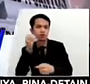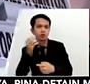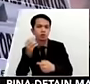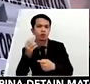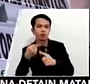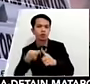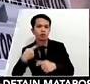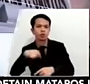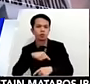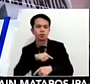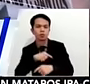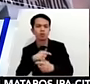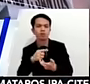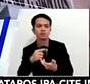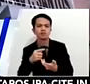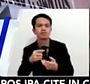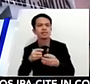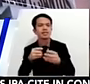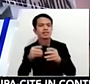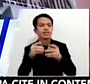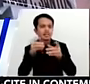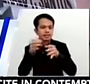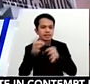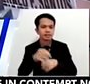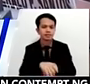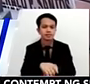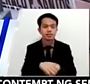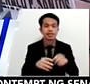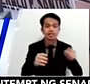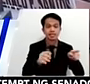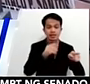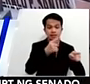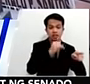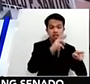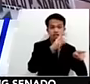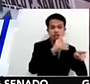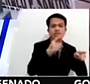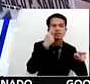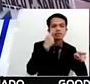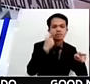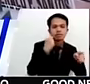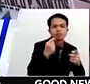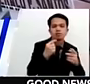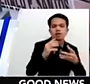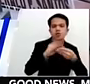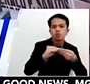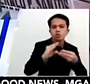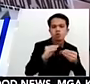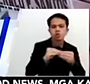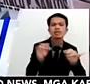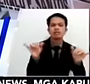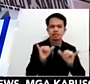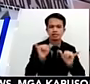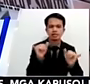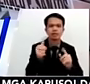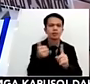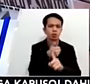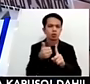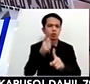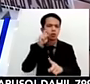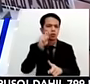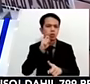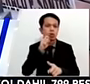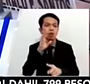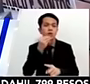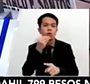Napaiyak naman sa pagdinig ang singer na si Gerald Santos nang ilahad na hinalay umano siya ng musical director